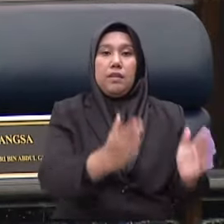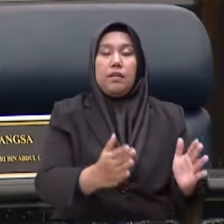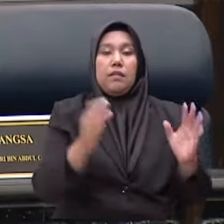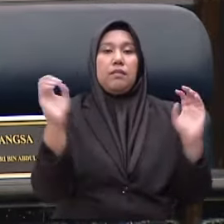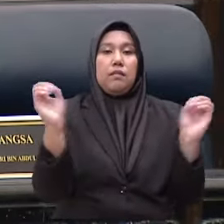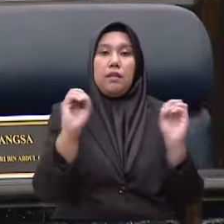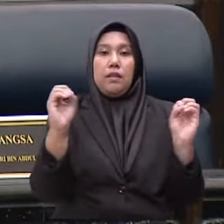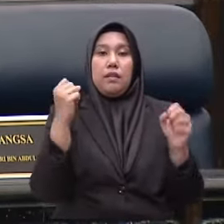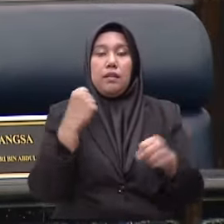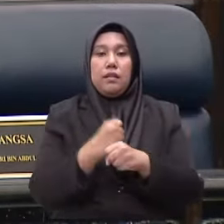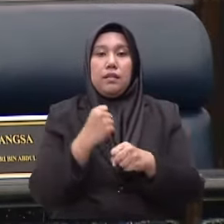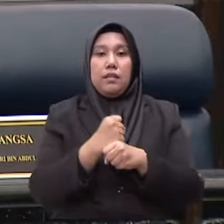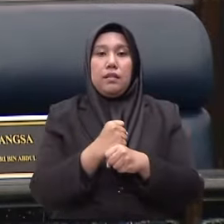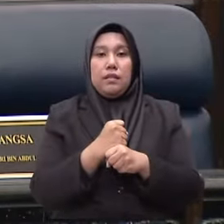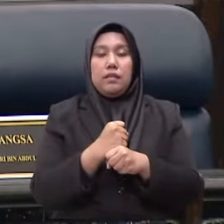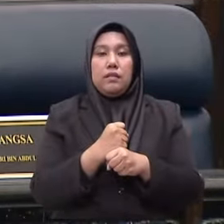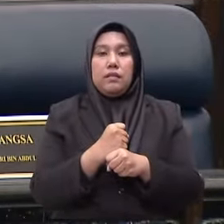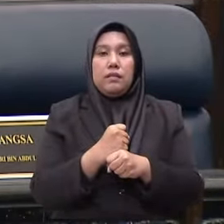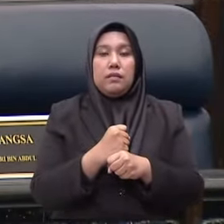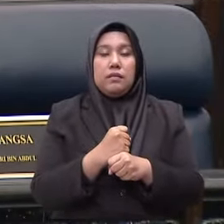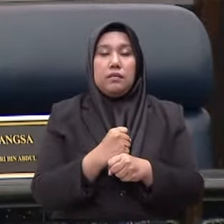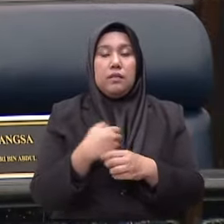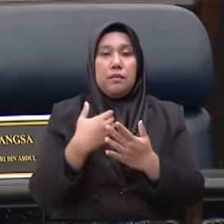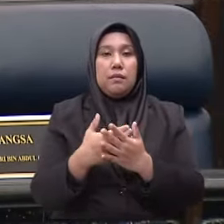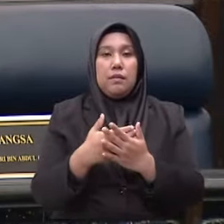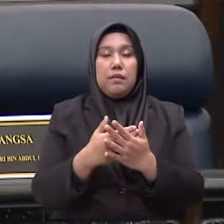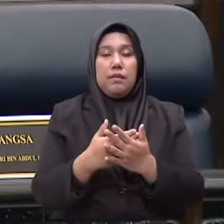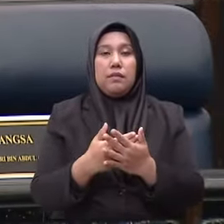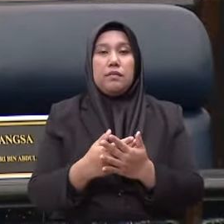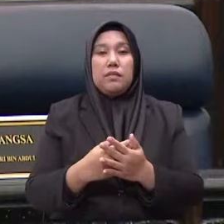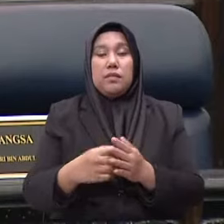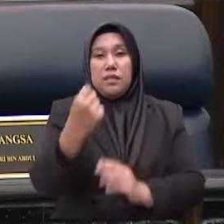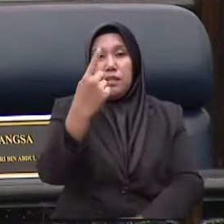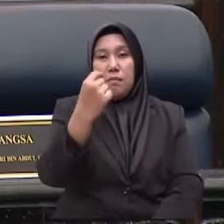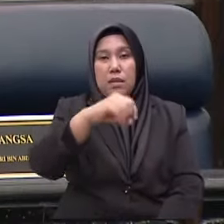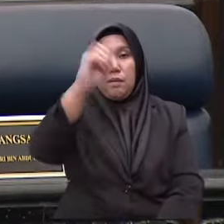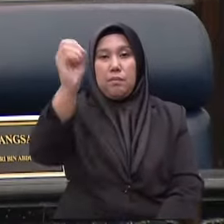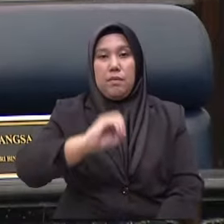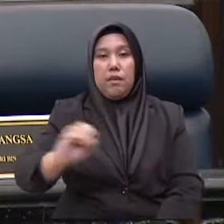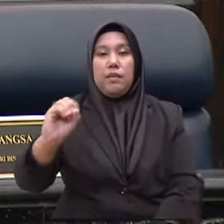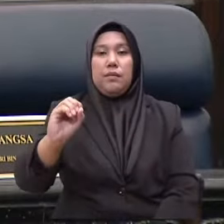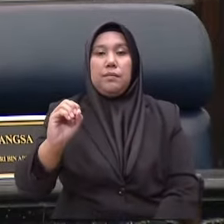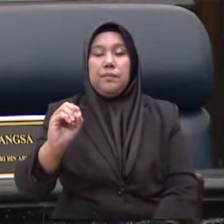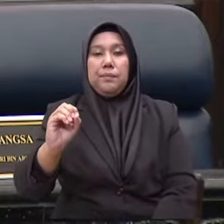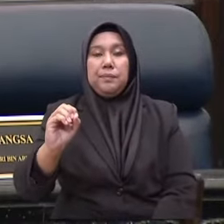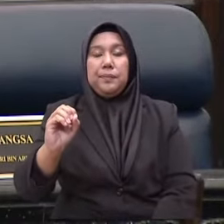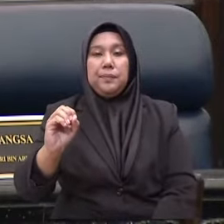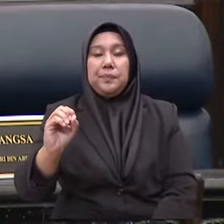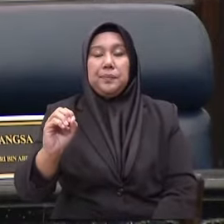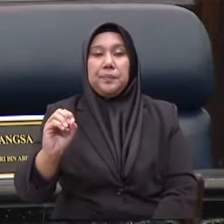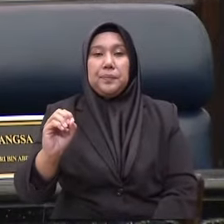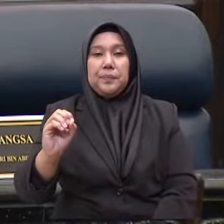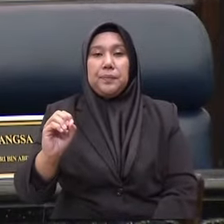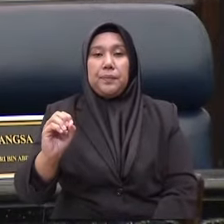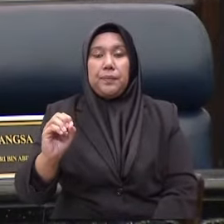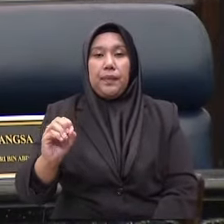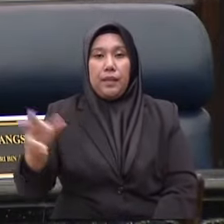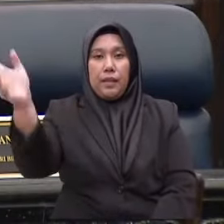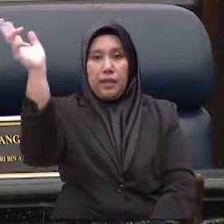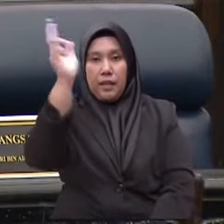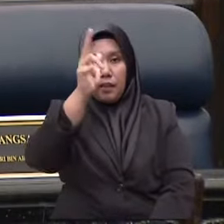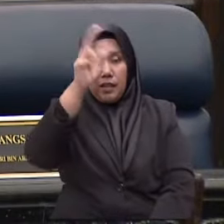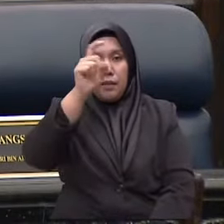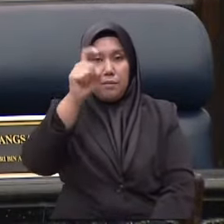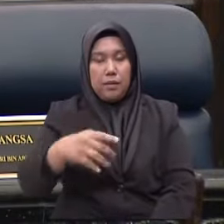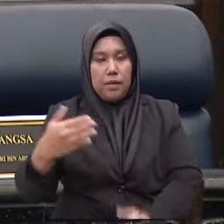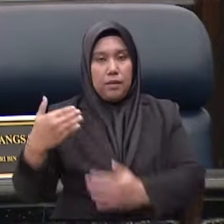segi Youth employment sampai mencecah 11% sudah tentu kerajaan kena main